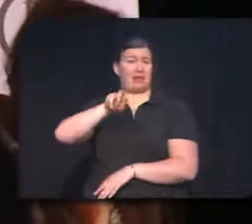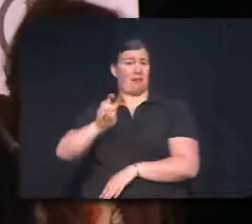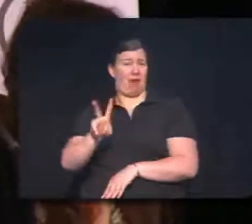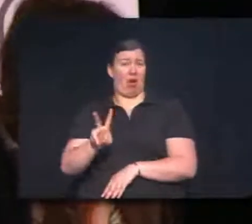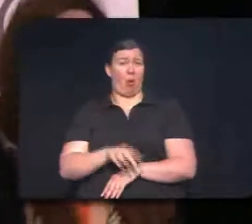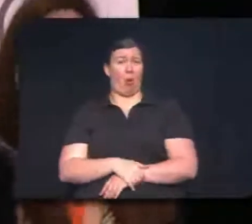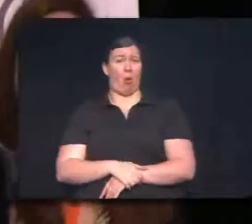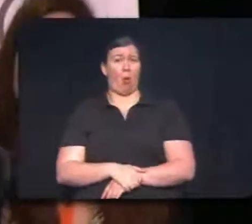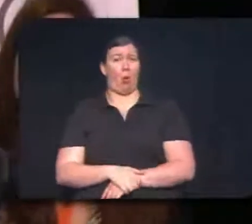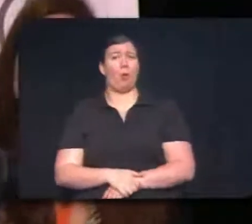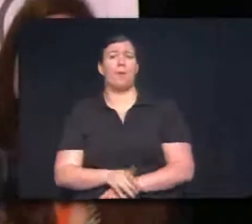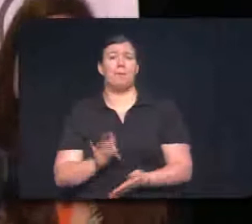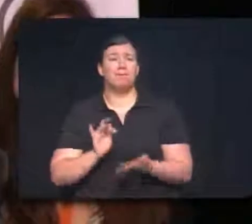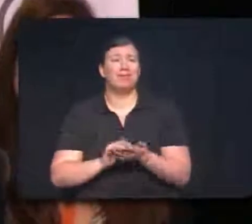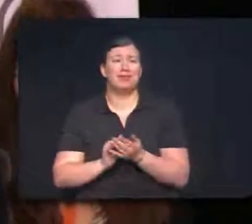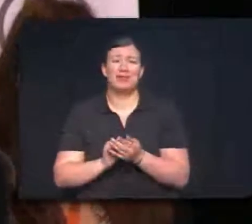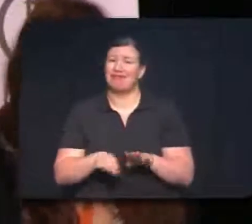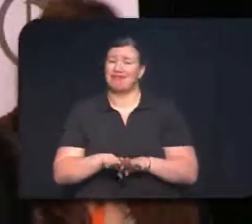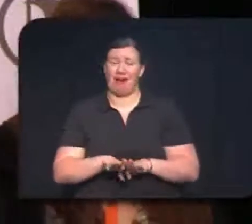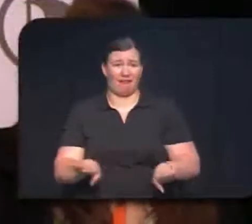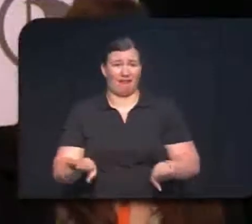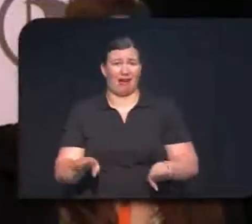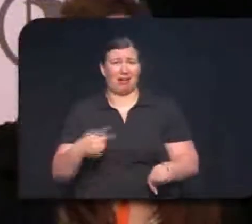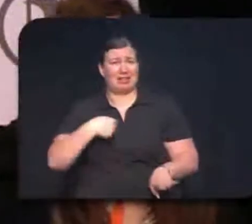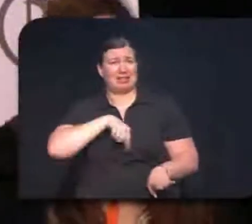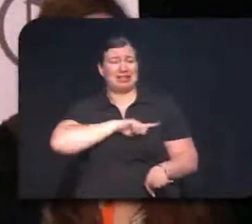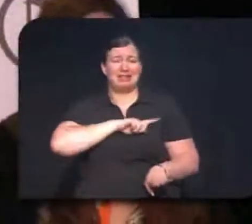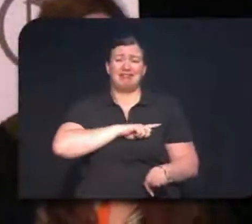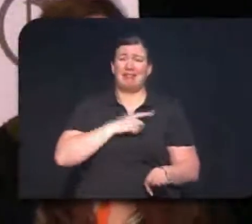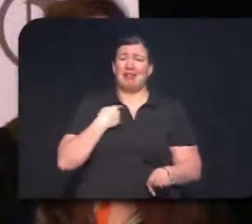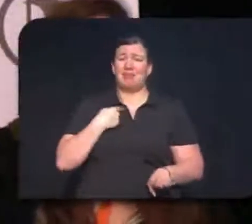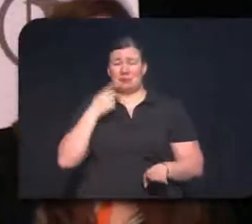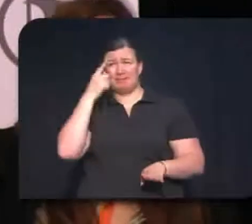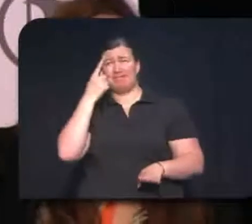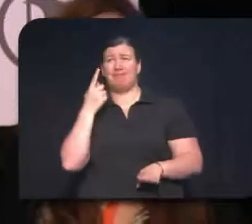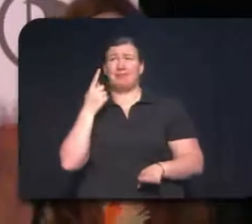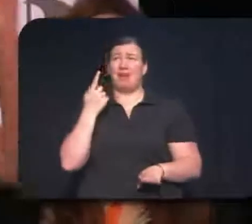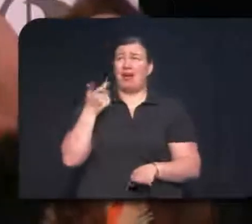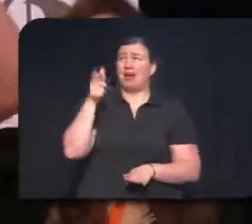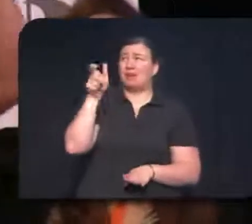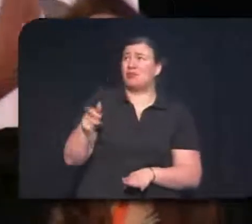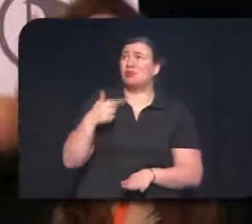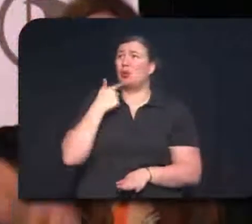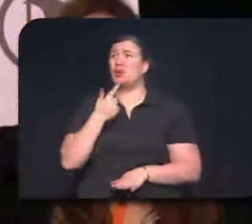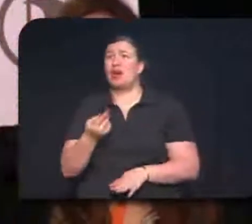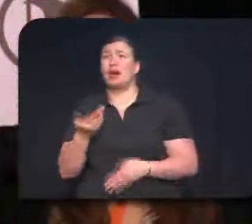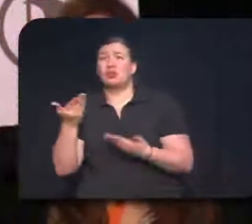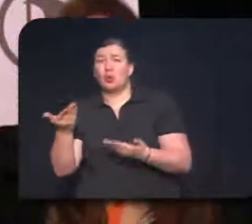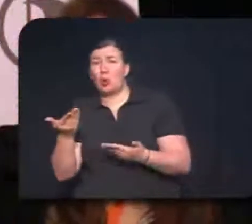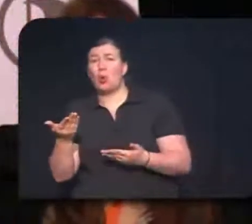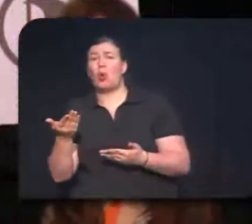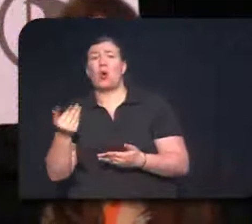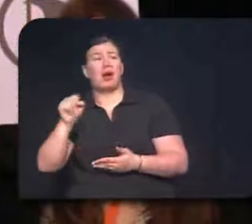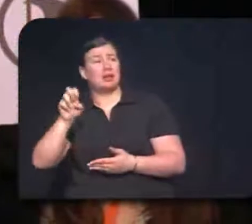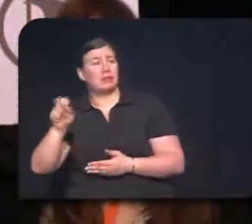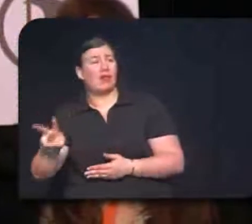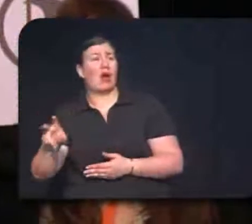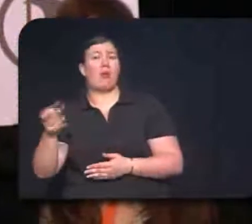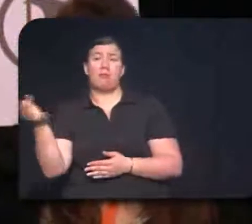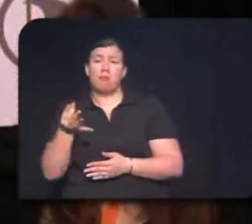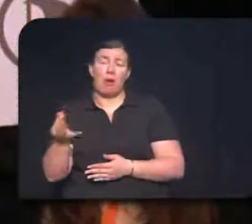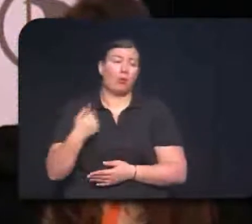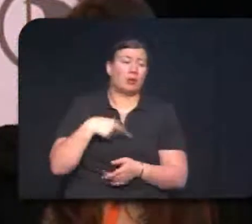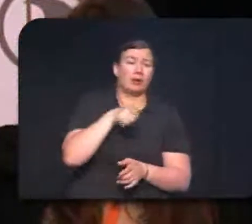simpel die Diskussion zu SMV ging immer so jemand sagt wir brauchen SMV aber jemand anders sagt aber Liquid Feedback ist doch doof und das